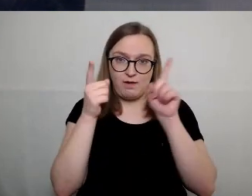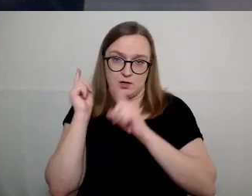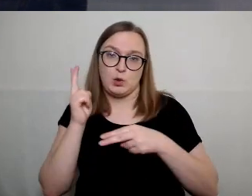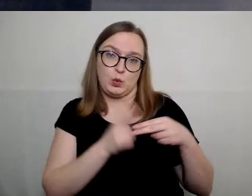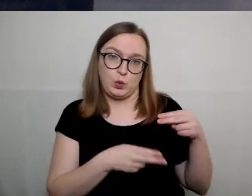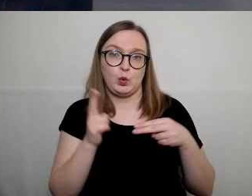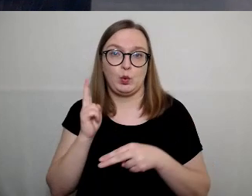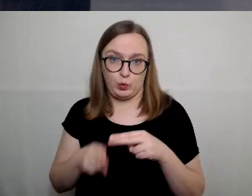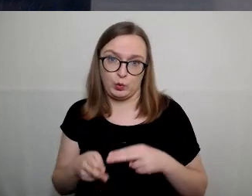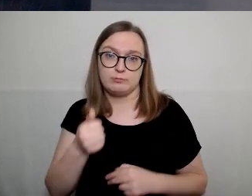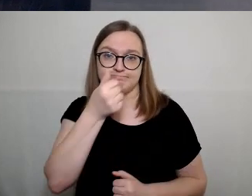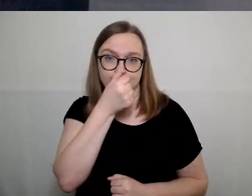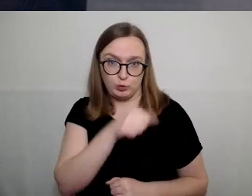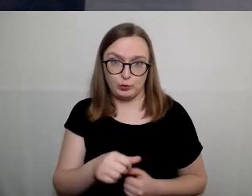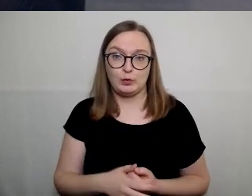Mano